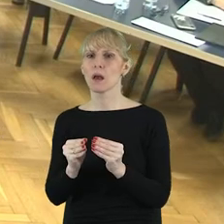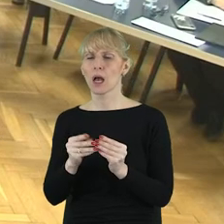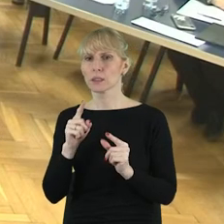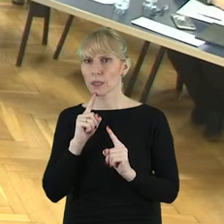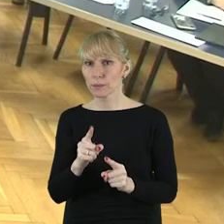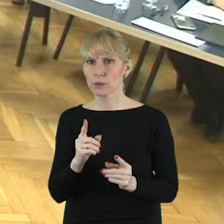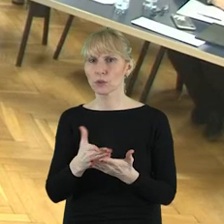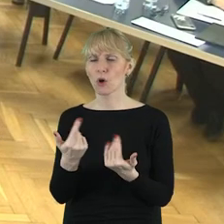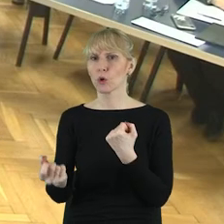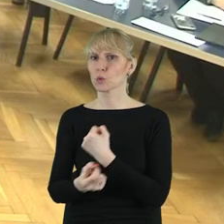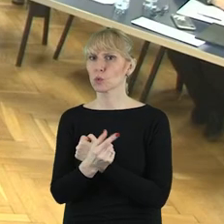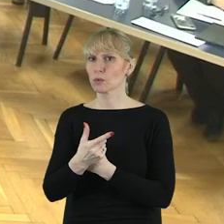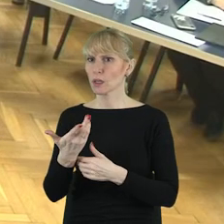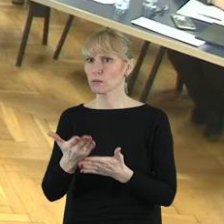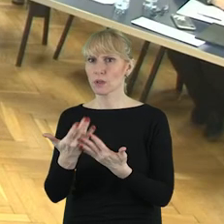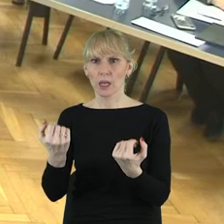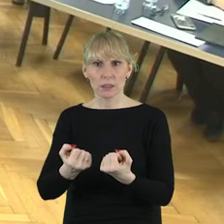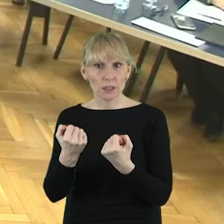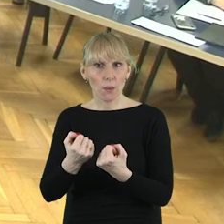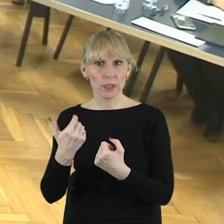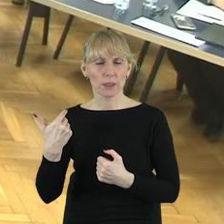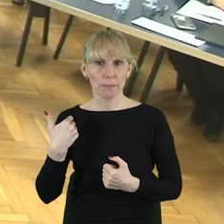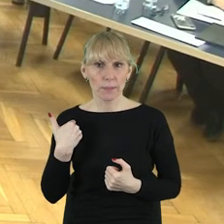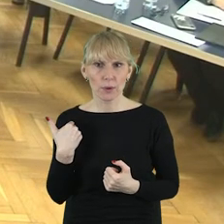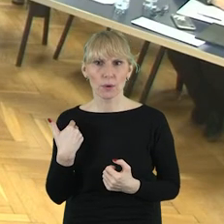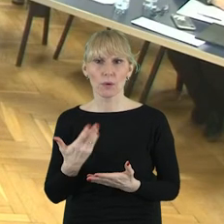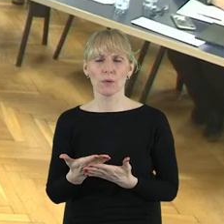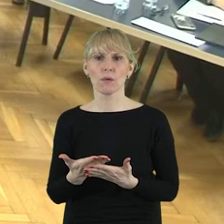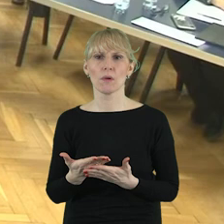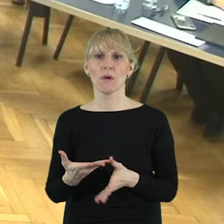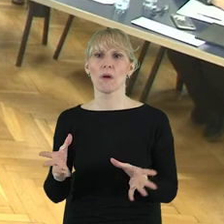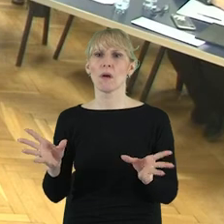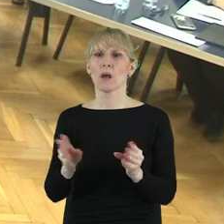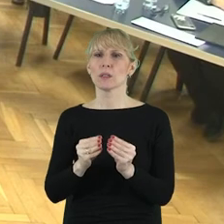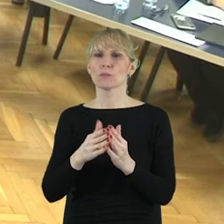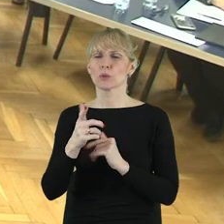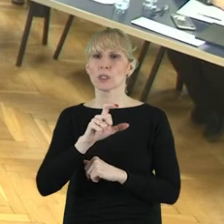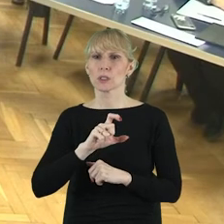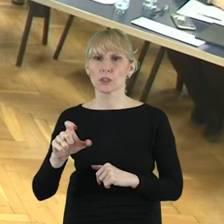razem udało się rozpocząć skuteczne wdrażanie. Razem przepchnęliśmy przez